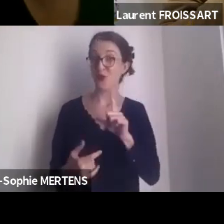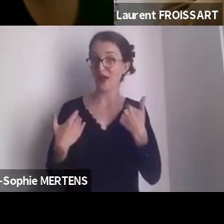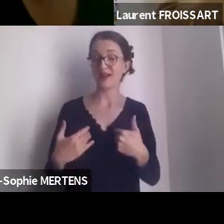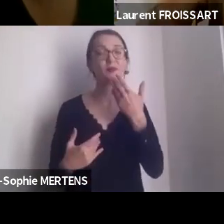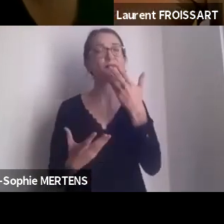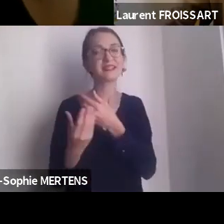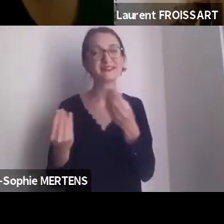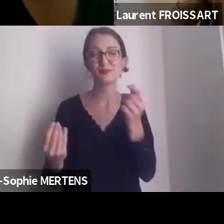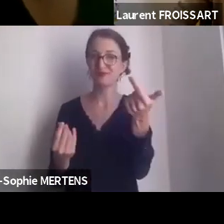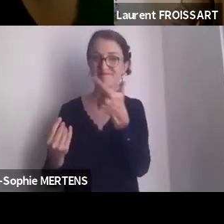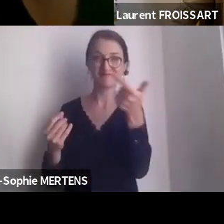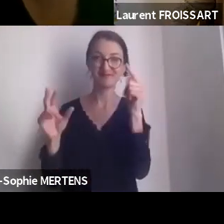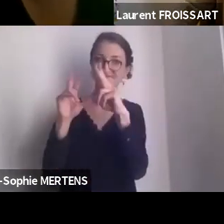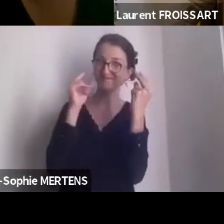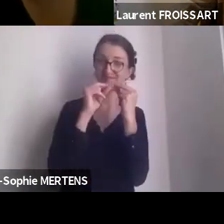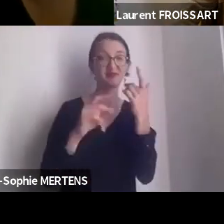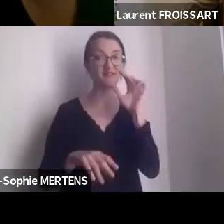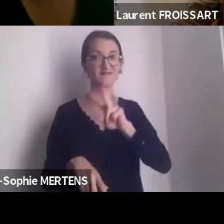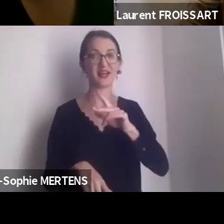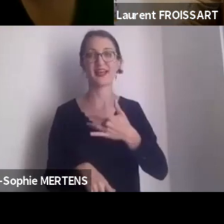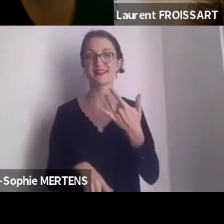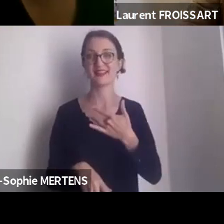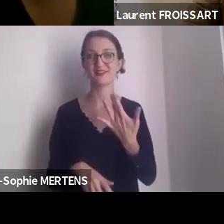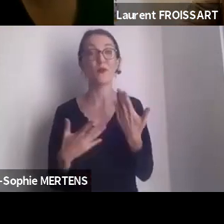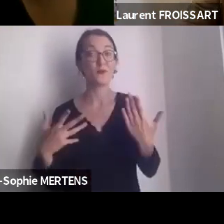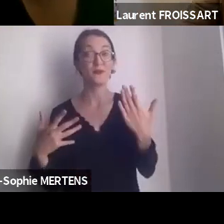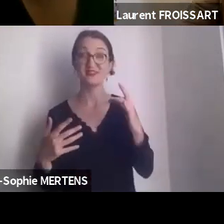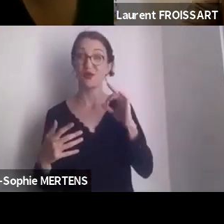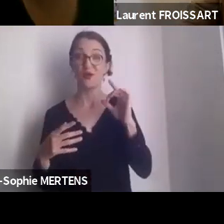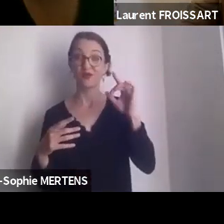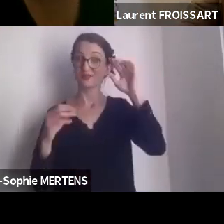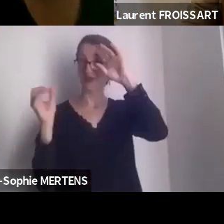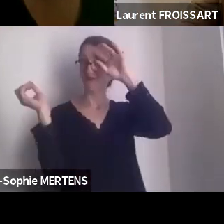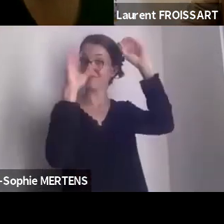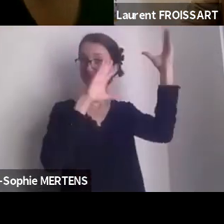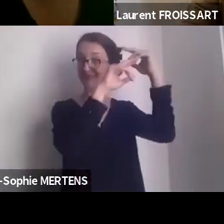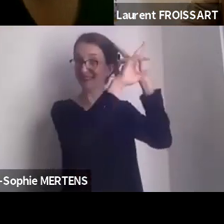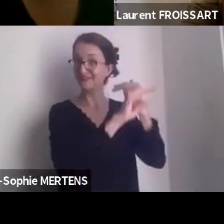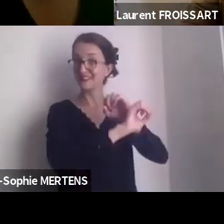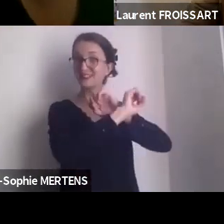qu'on a eu la définition, on voulait vous proposer en fait de rentrer un peu plus dans le concret sur